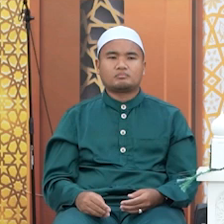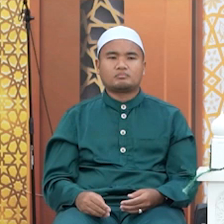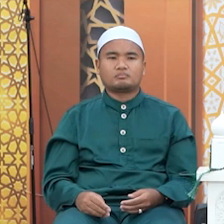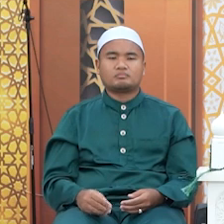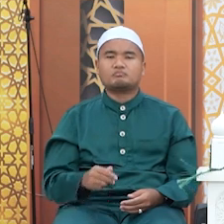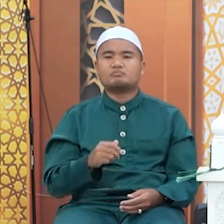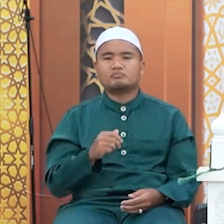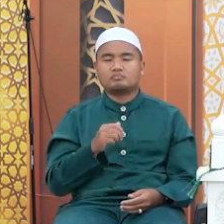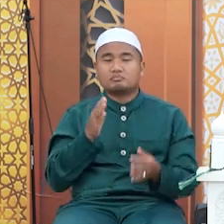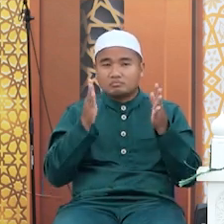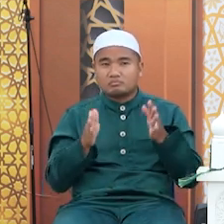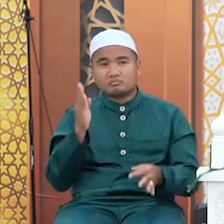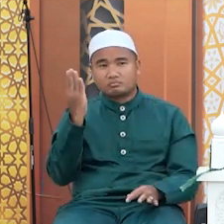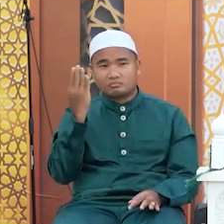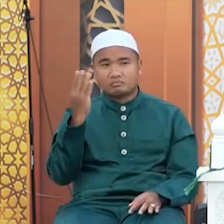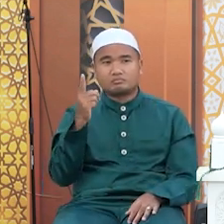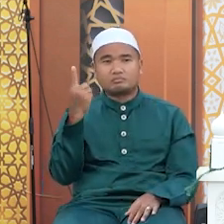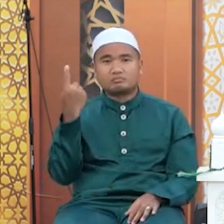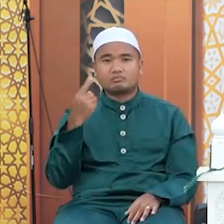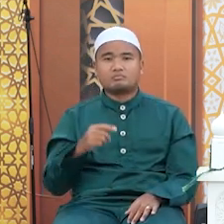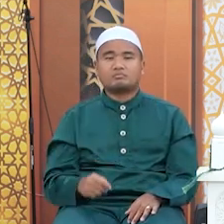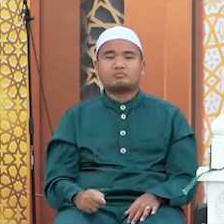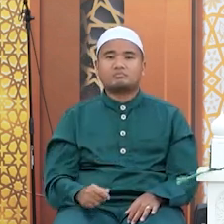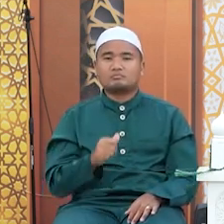tukang sapu, bukan kaya pun.